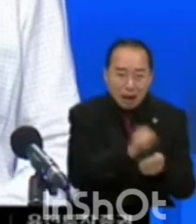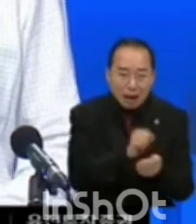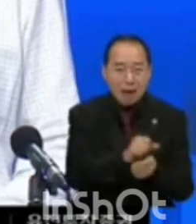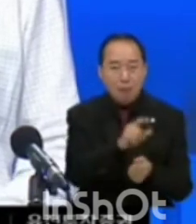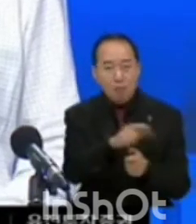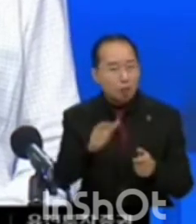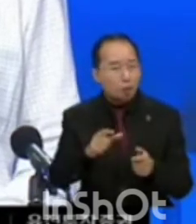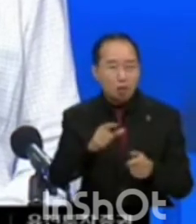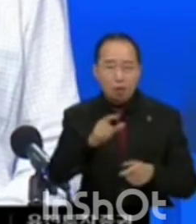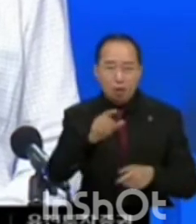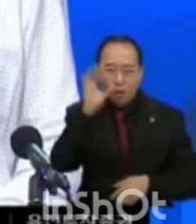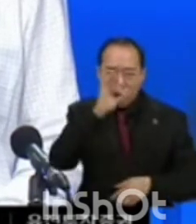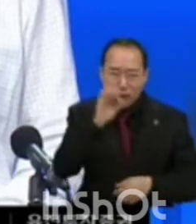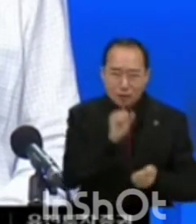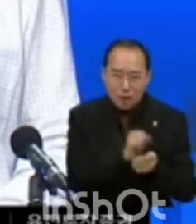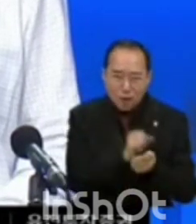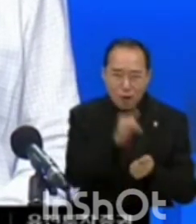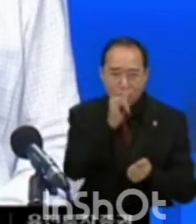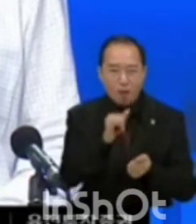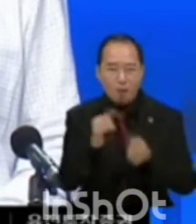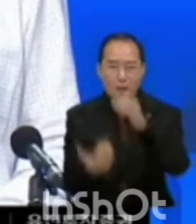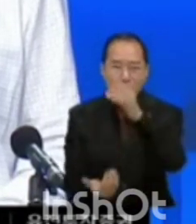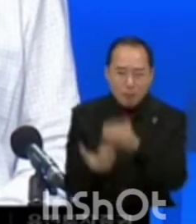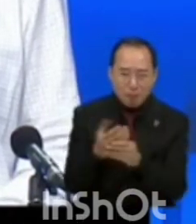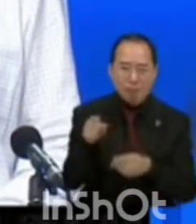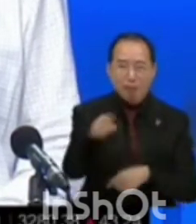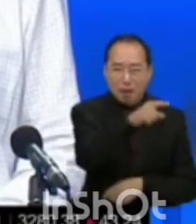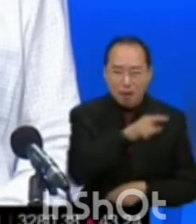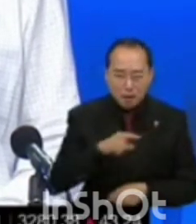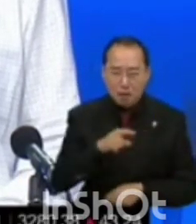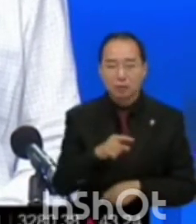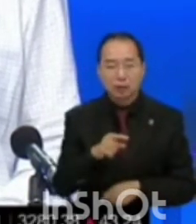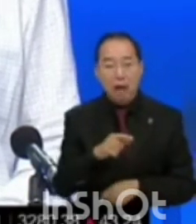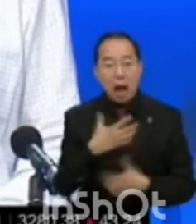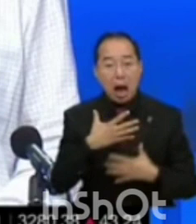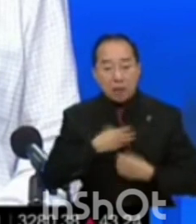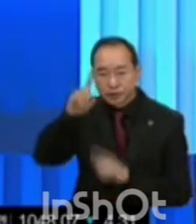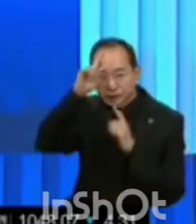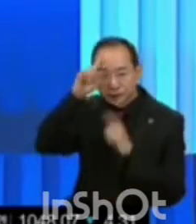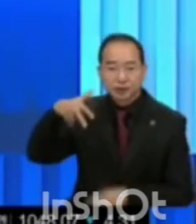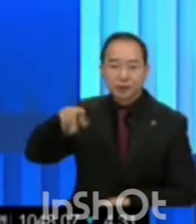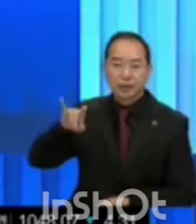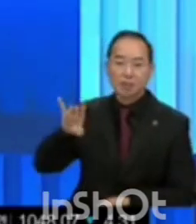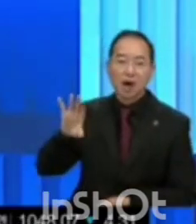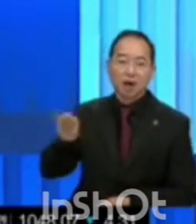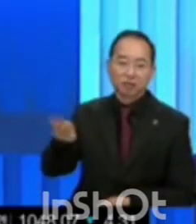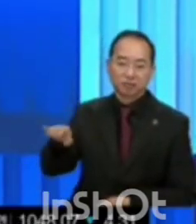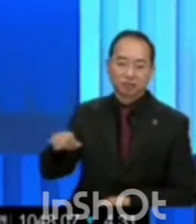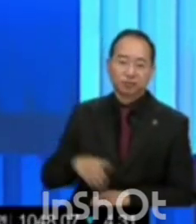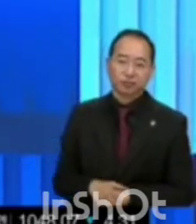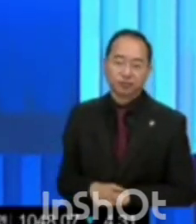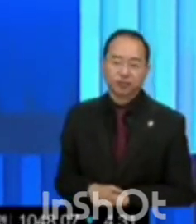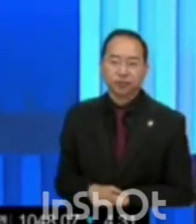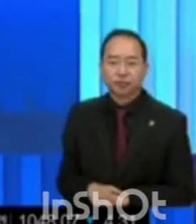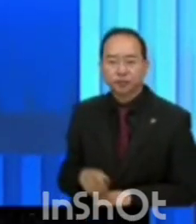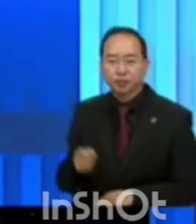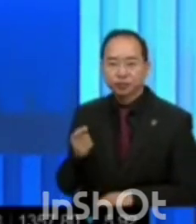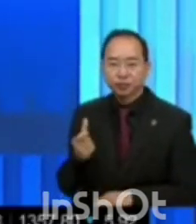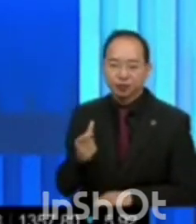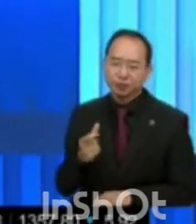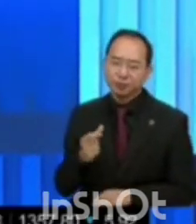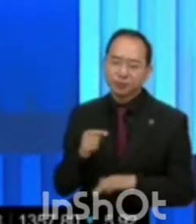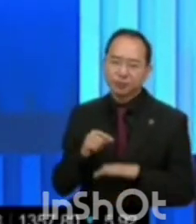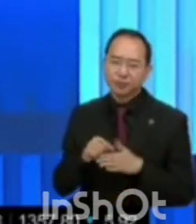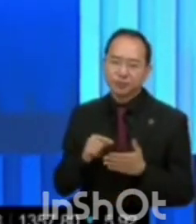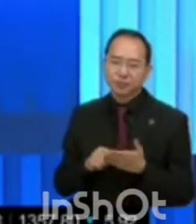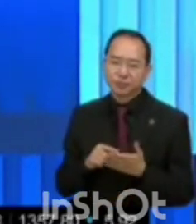많은 재난들이 있었고 안전이 국가의 큰 아젠다였습니다. 조금 결례가 되는 게 있더라도 이해해